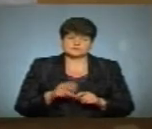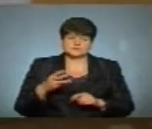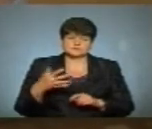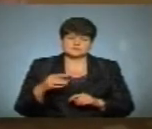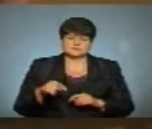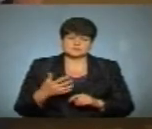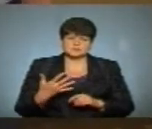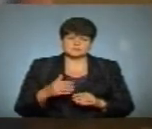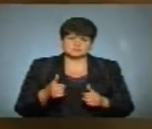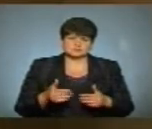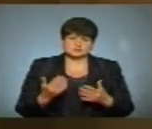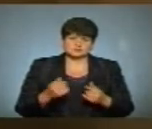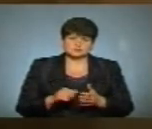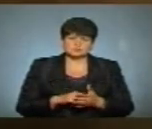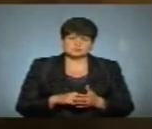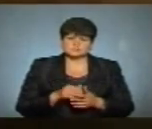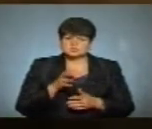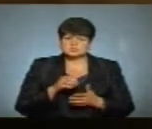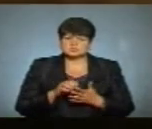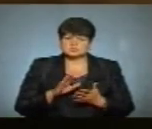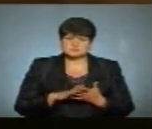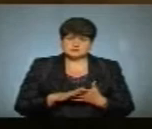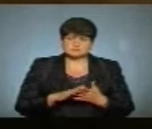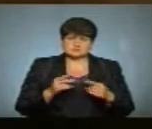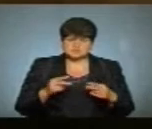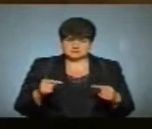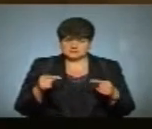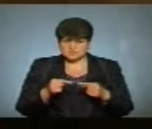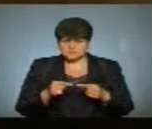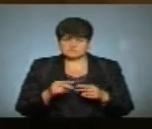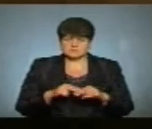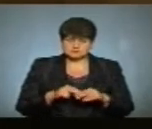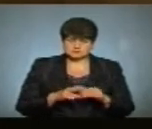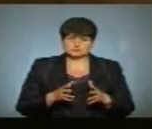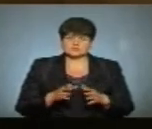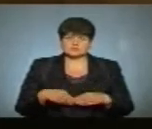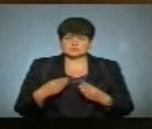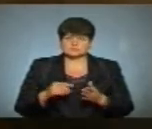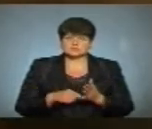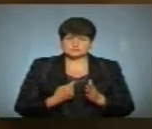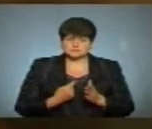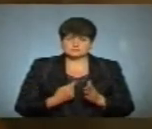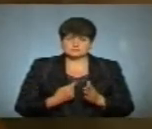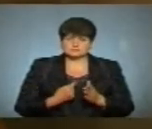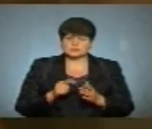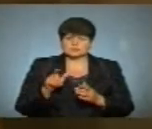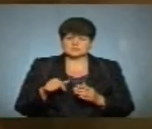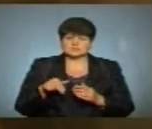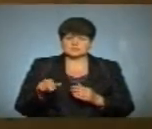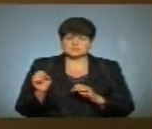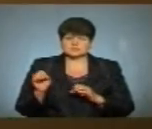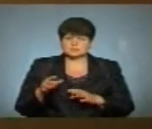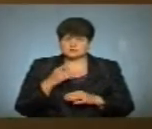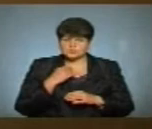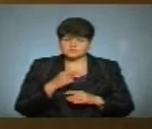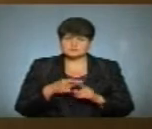35,5, все добре. Давайте документи. Під час реєстрації звіряємо дані з паспортом. Видаємо довідку, і людина йде, здає кров.